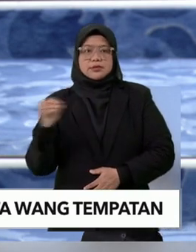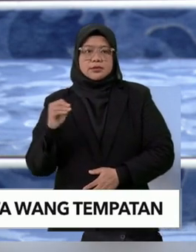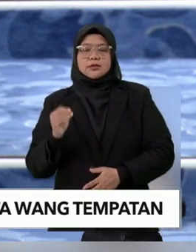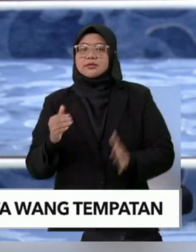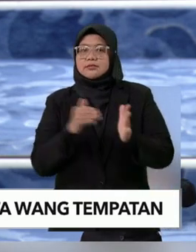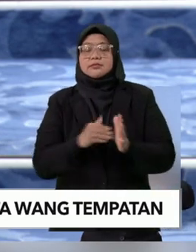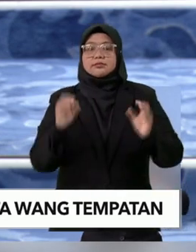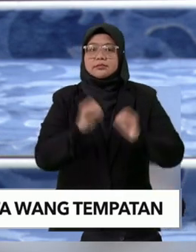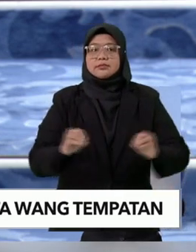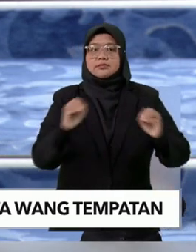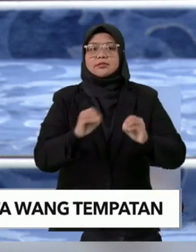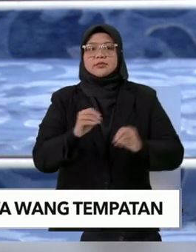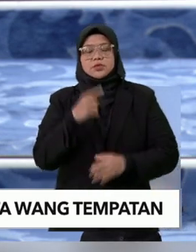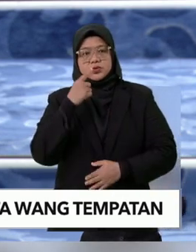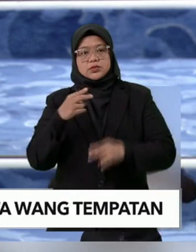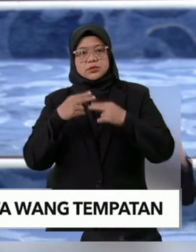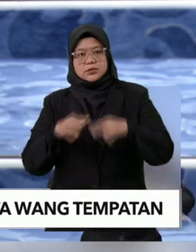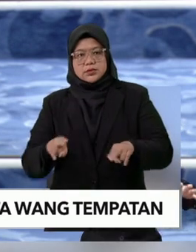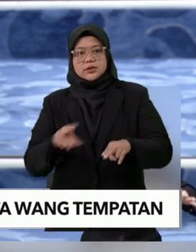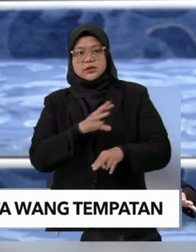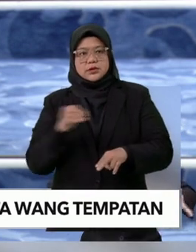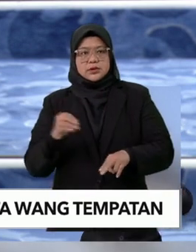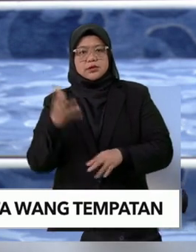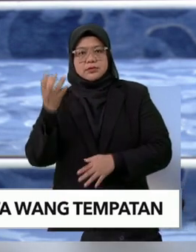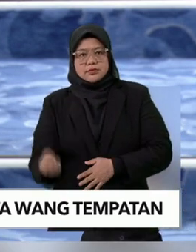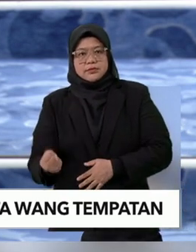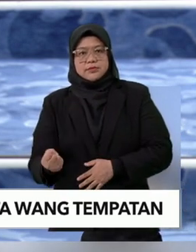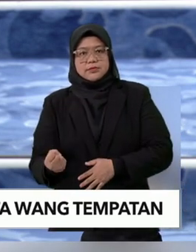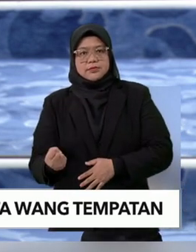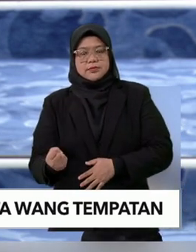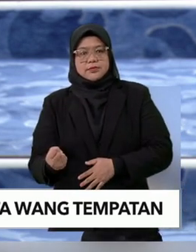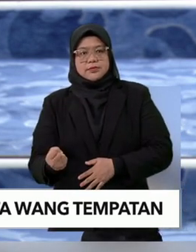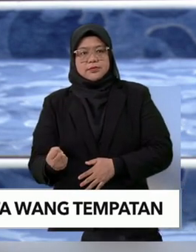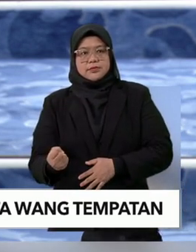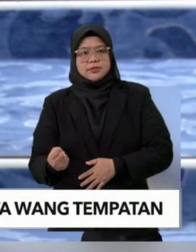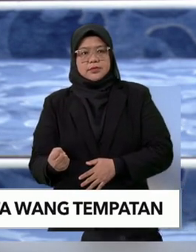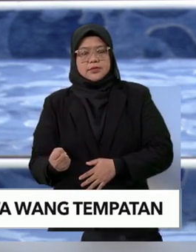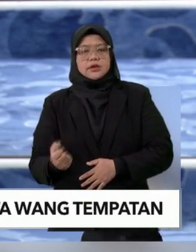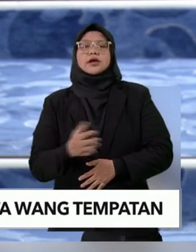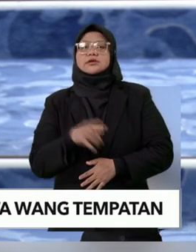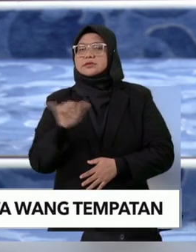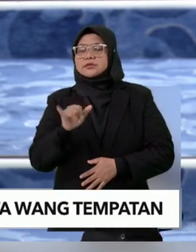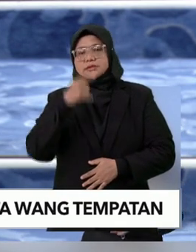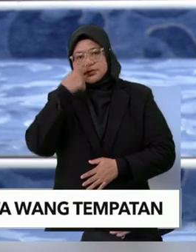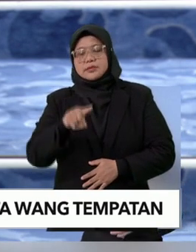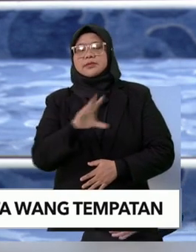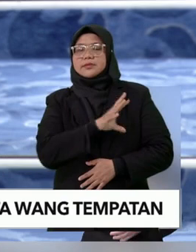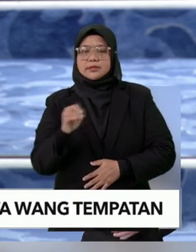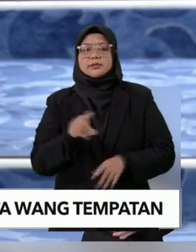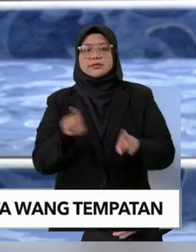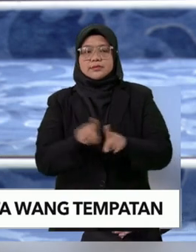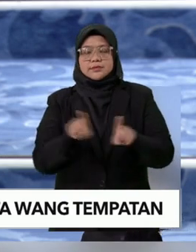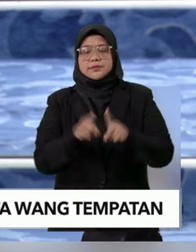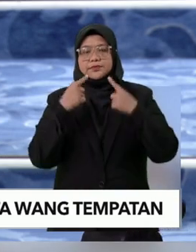dari segi kehilangan atau kesusutan Lai Ringgit Begitu juga dengan Thailand setakat ini yang kita